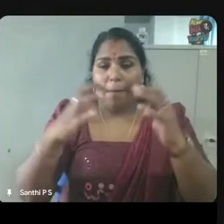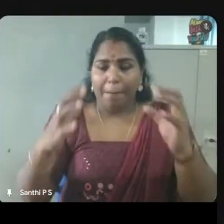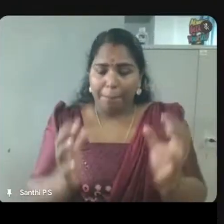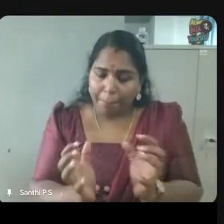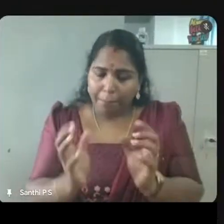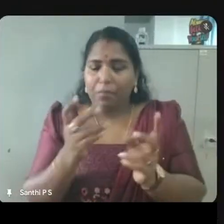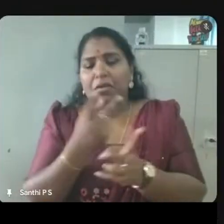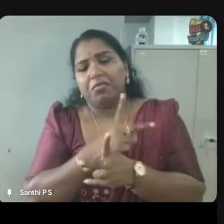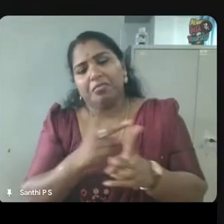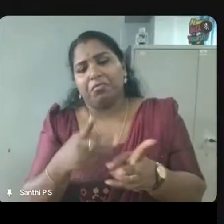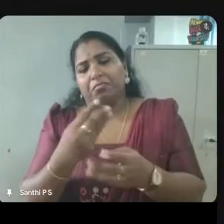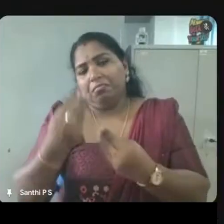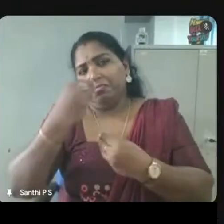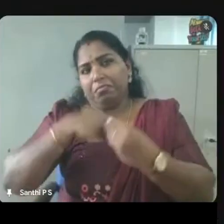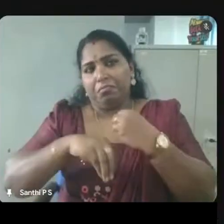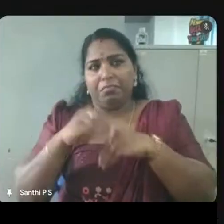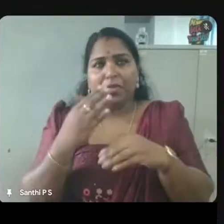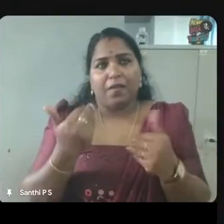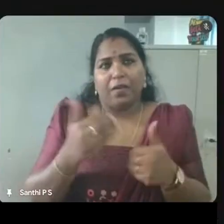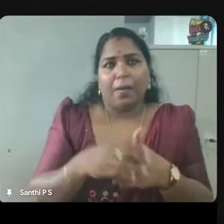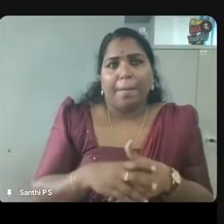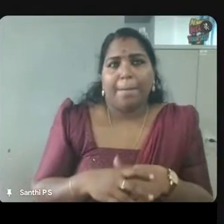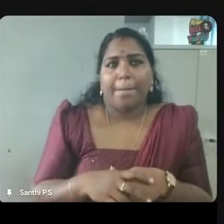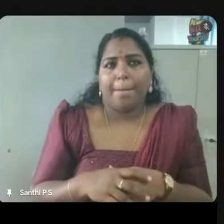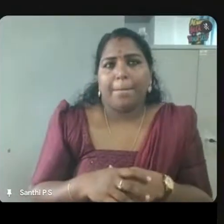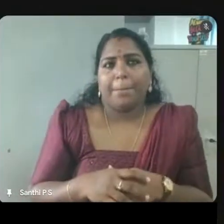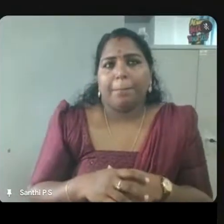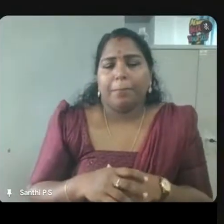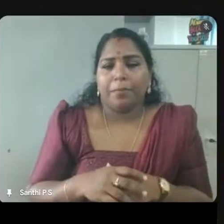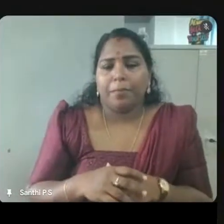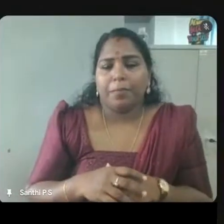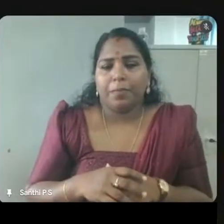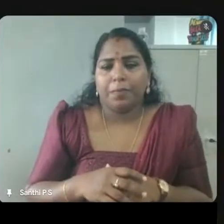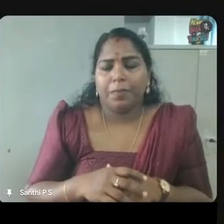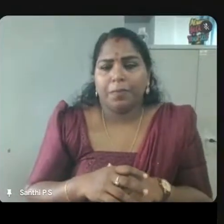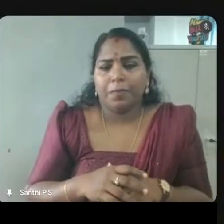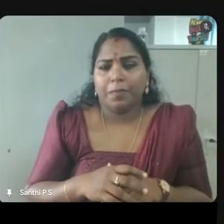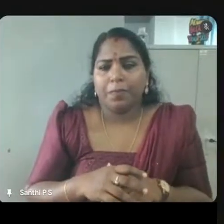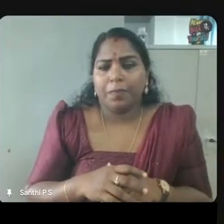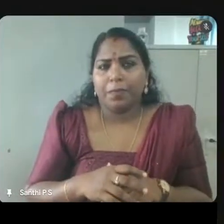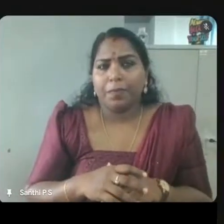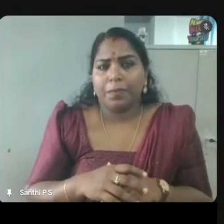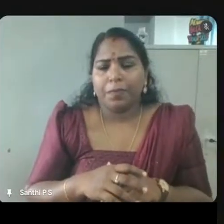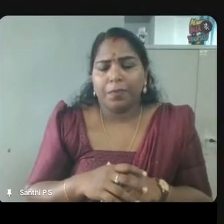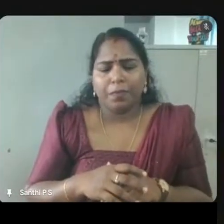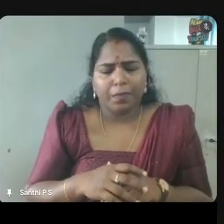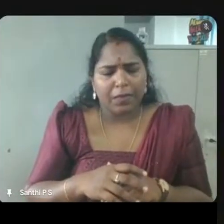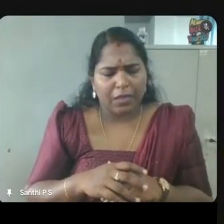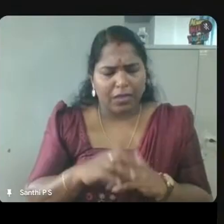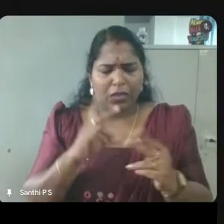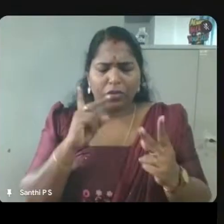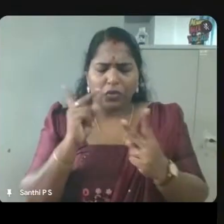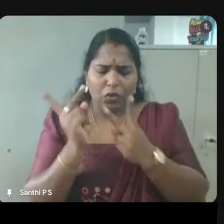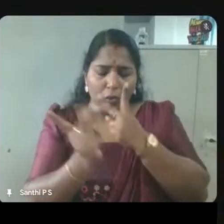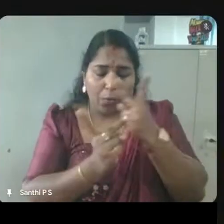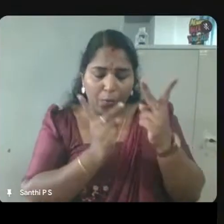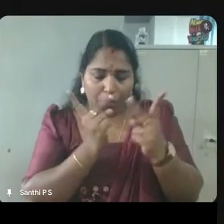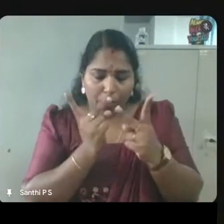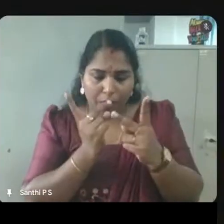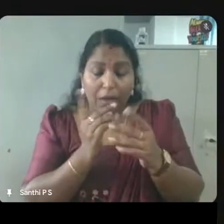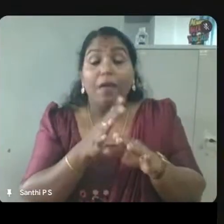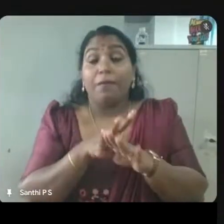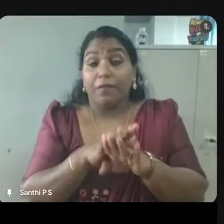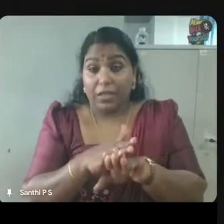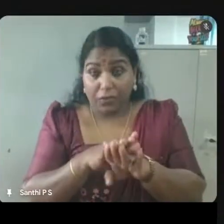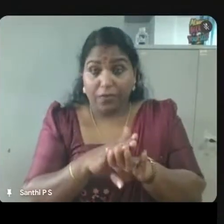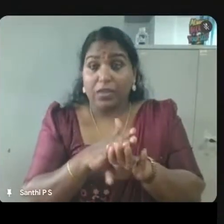ആയിട്ടുള്ളത്. ഫിഷ് വിത്ത് സ്കിൻ ഓൺ. ഫിഷ് നമ്മൾ കഴിക്കുമ്പോൾ പറ്റുന്നത്ര തോല് കളയാതെ കഴിക്കാനായിട്ട് ശ്രമിക്കണം. കാരണം